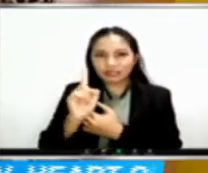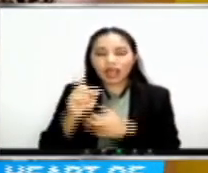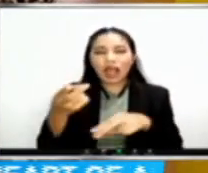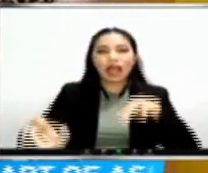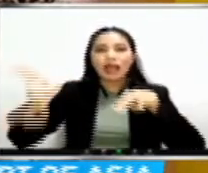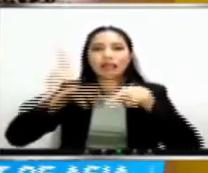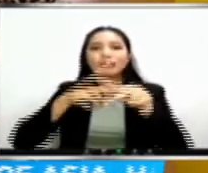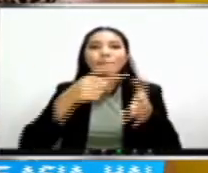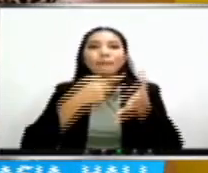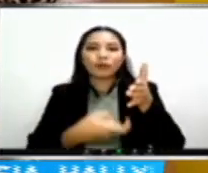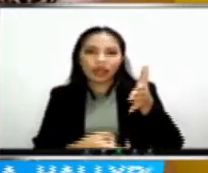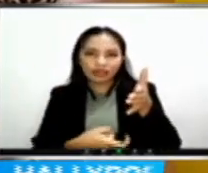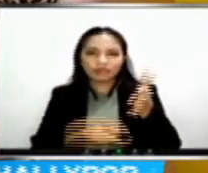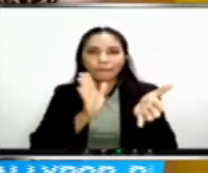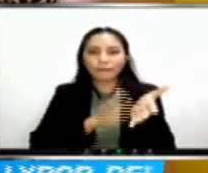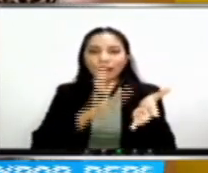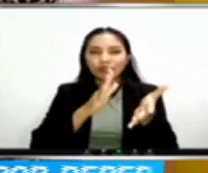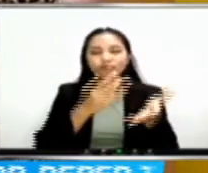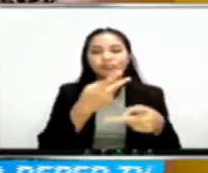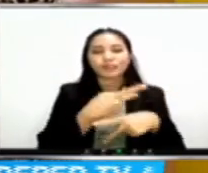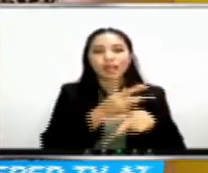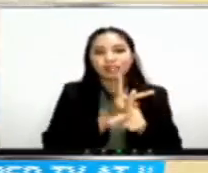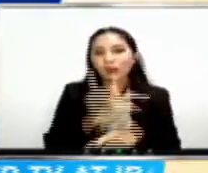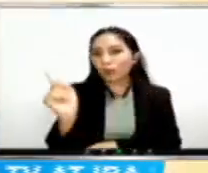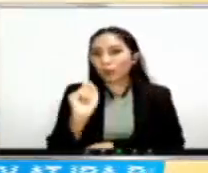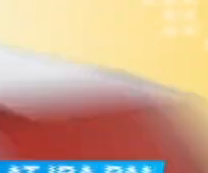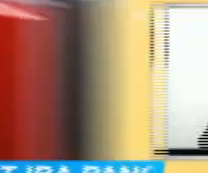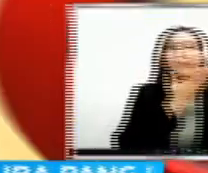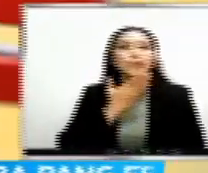harina. Balitang hatid ni Bernadette Reyes.